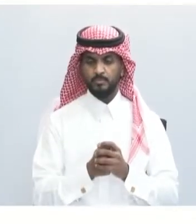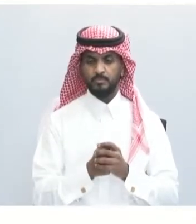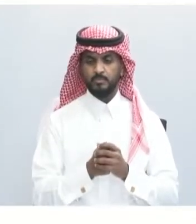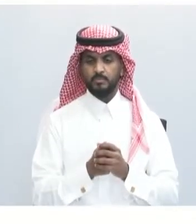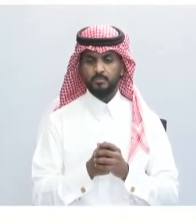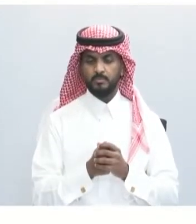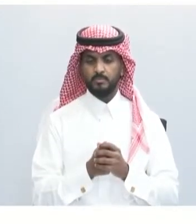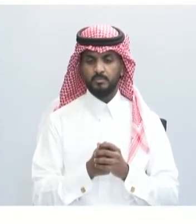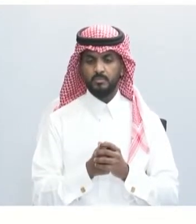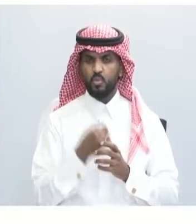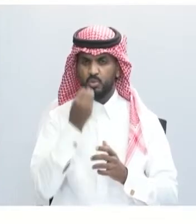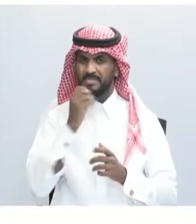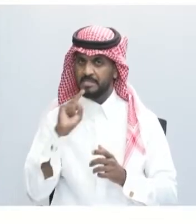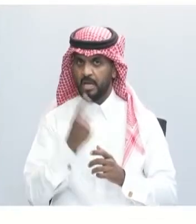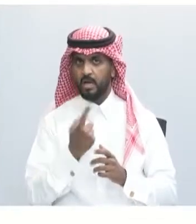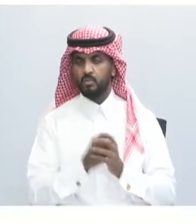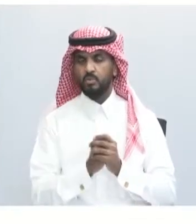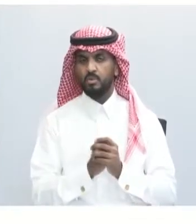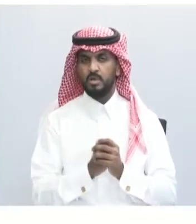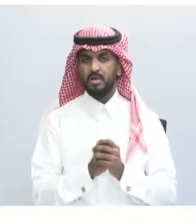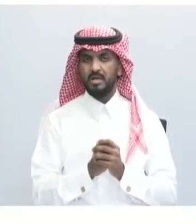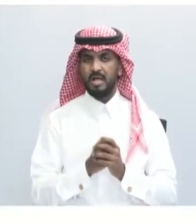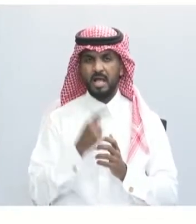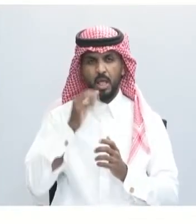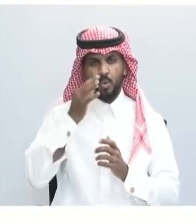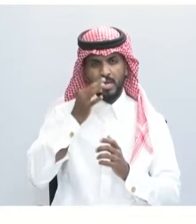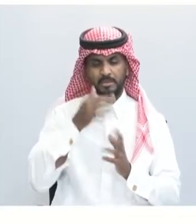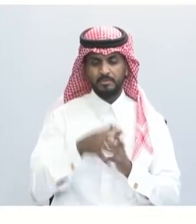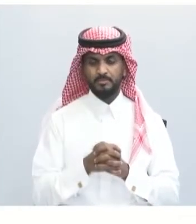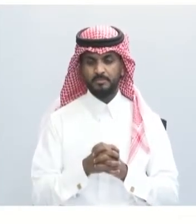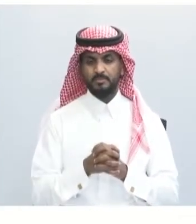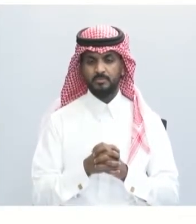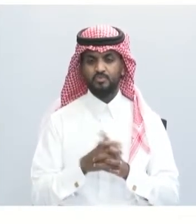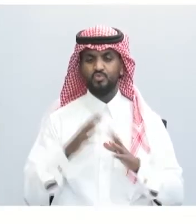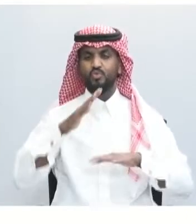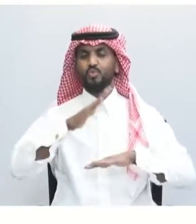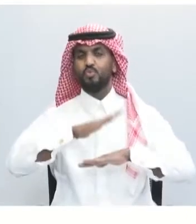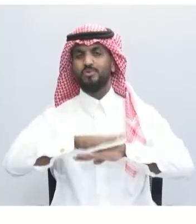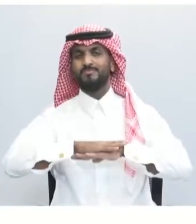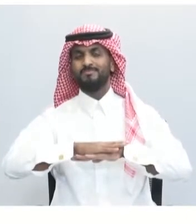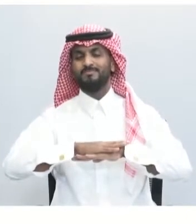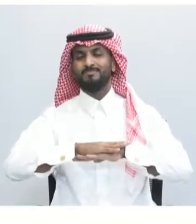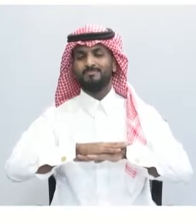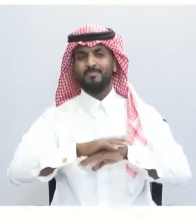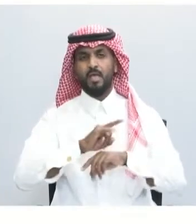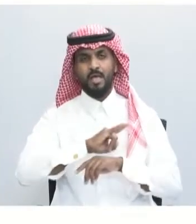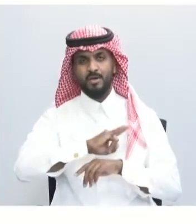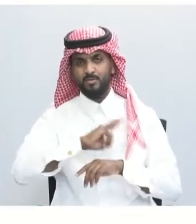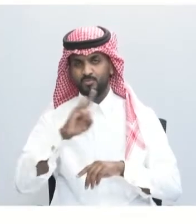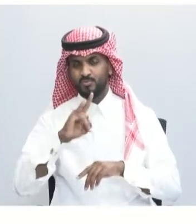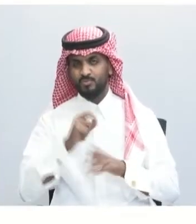نعم وجبات سريعه حلويات اذا سلوك غير صحي